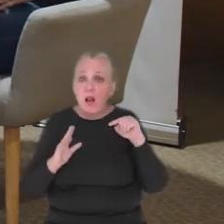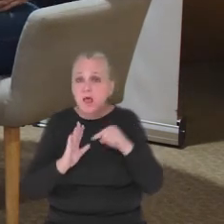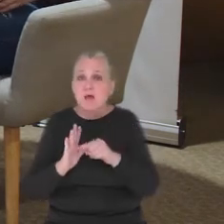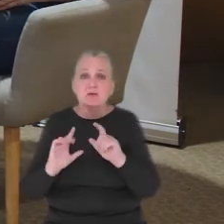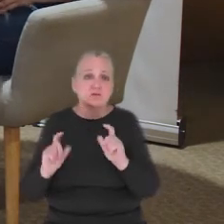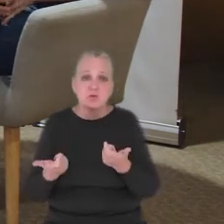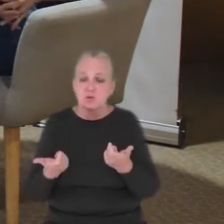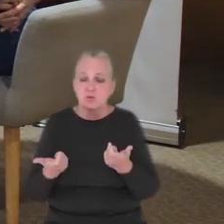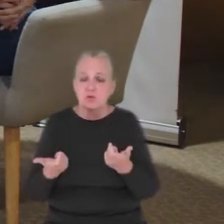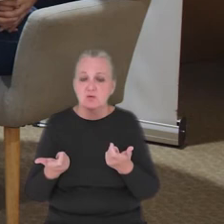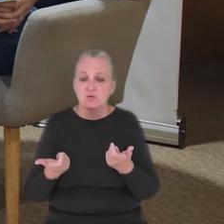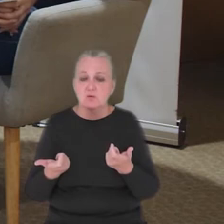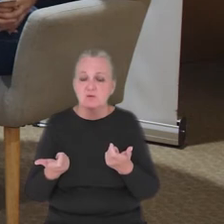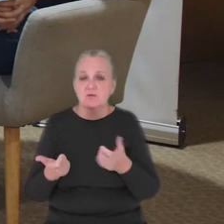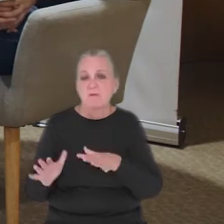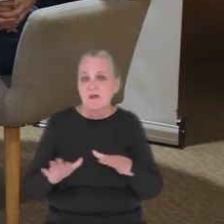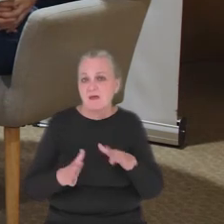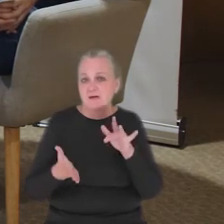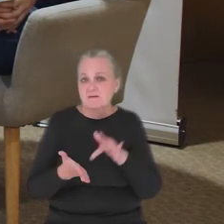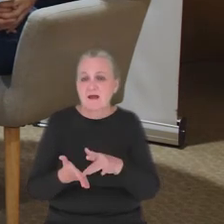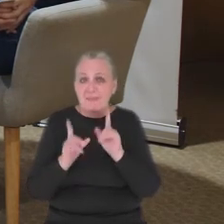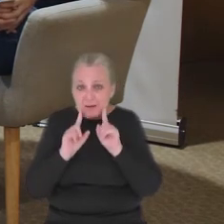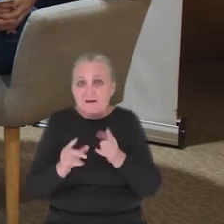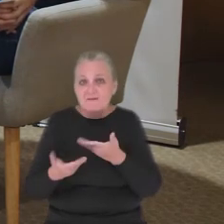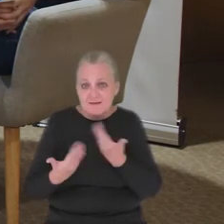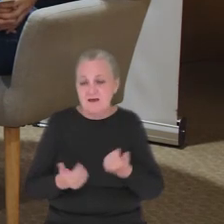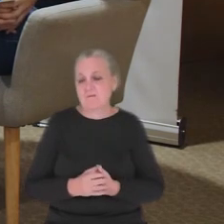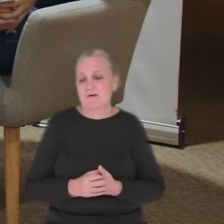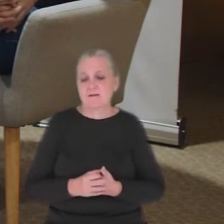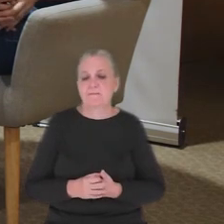czegoś w miejscu, gdzie tego nie ma, bo